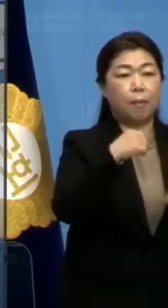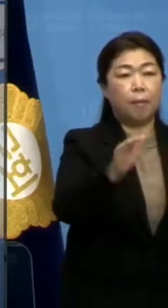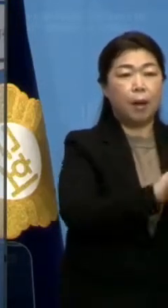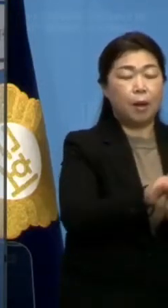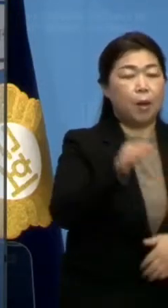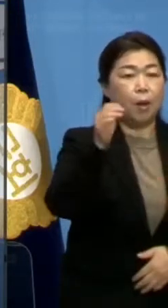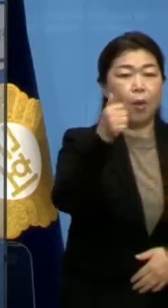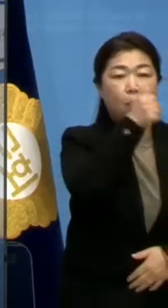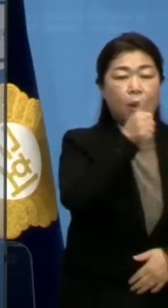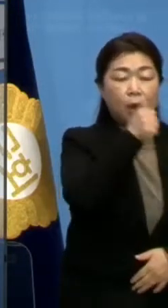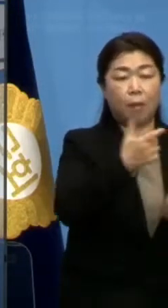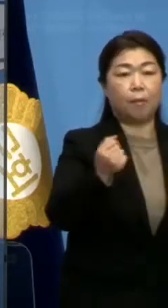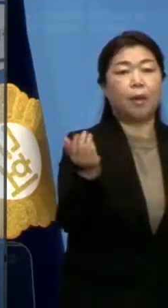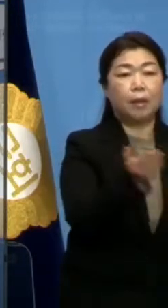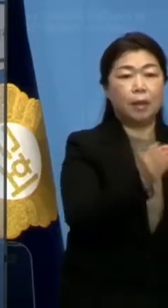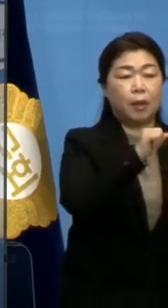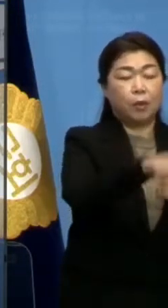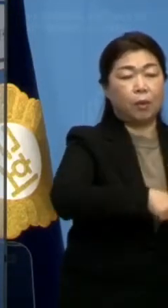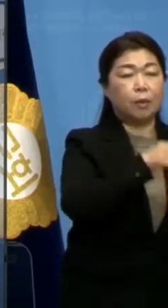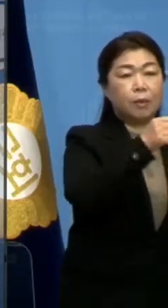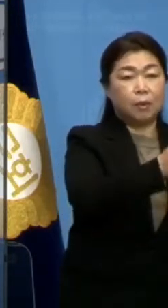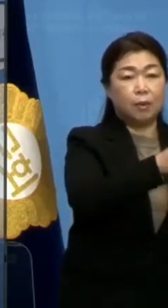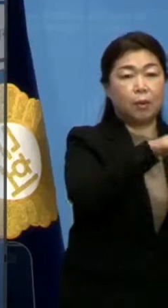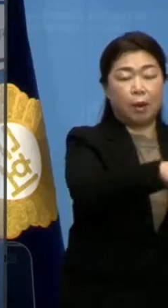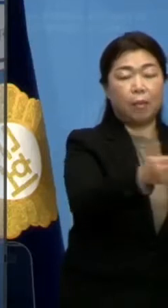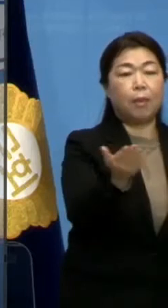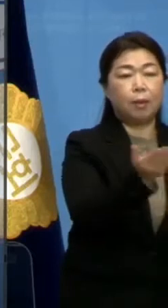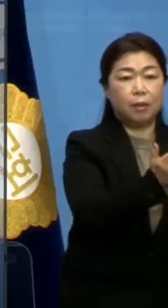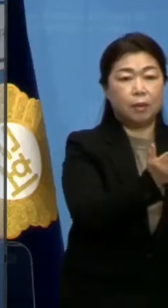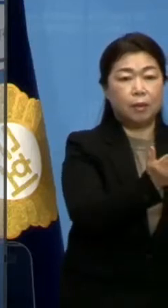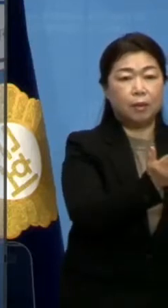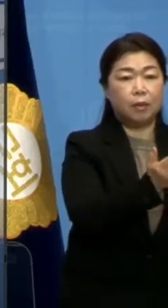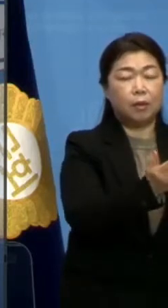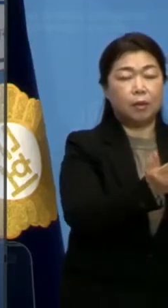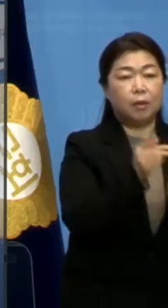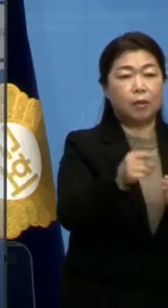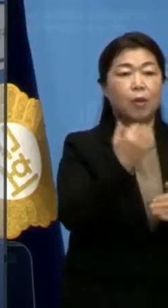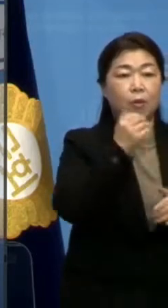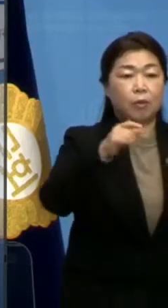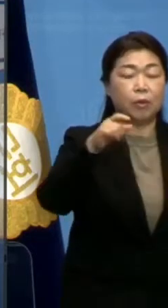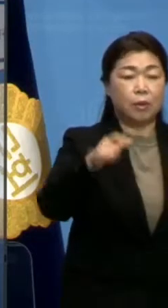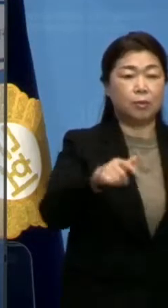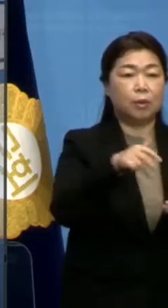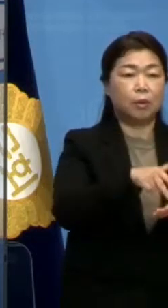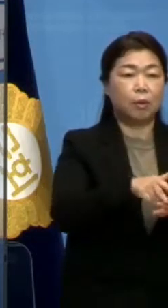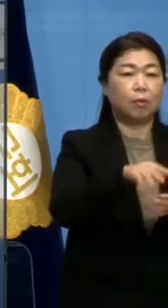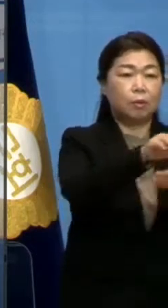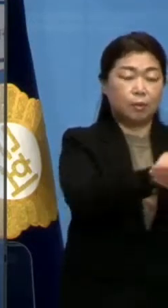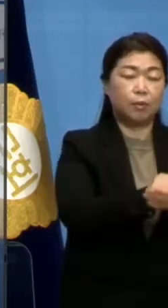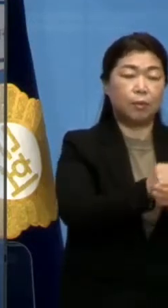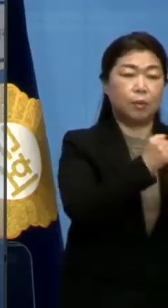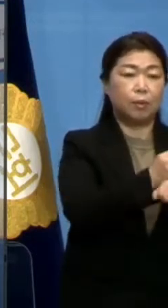양상과 특성에 맞는 활동 시설을 서울 시 차원에서 확정 하도록 하겠습니다